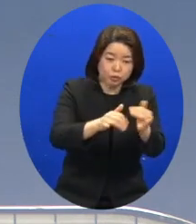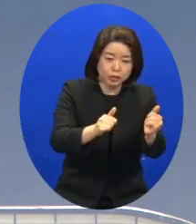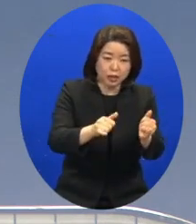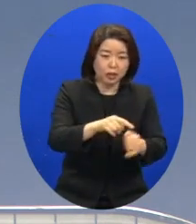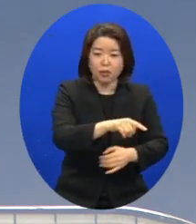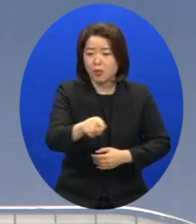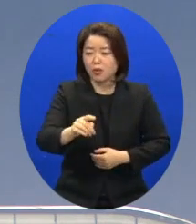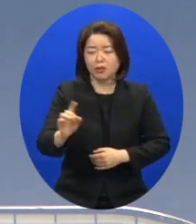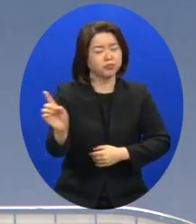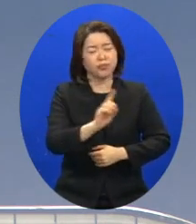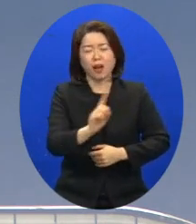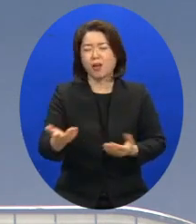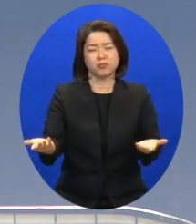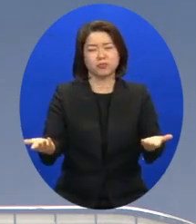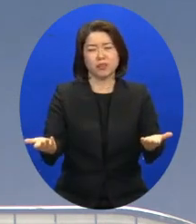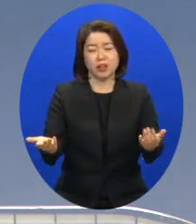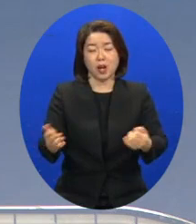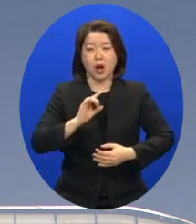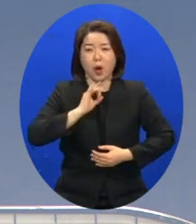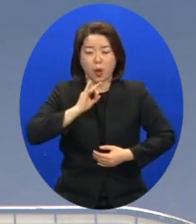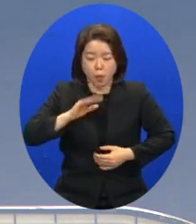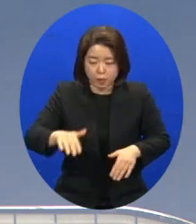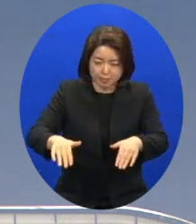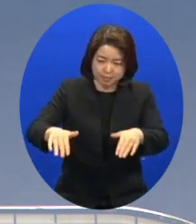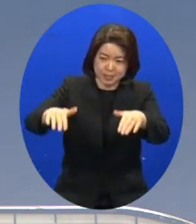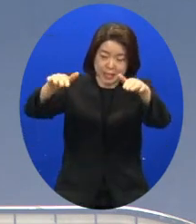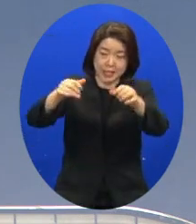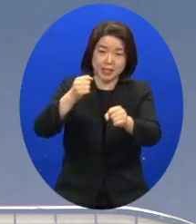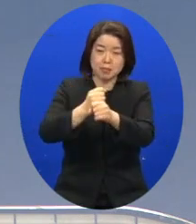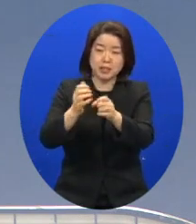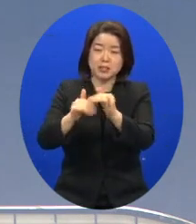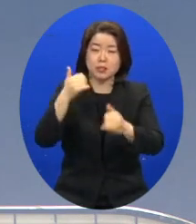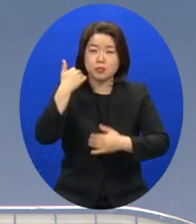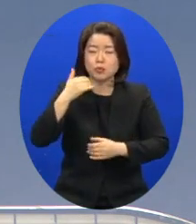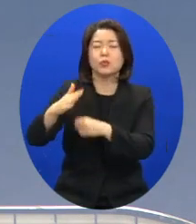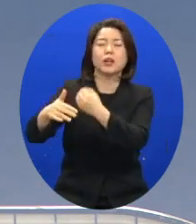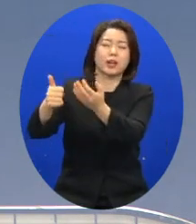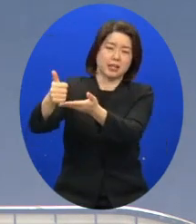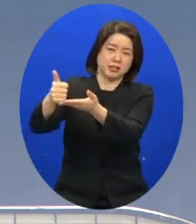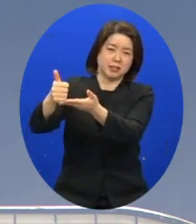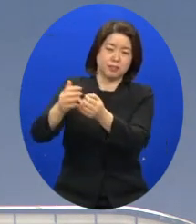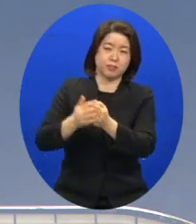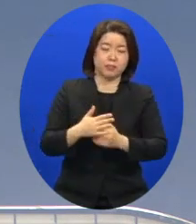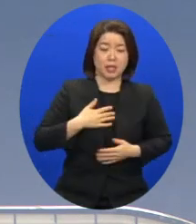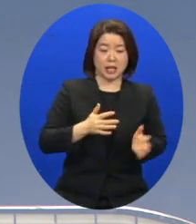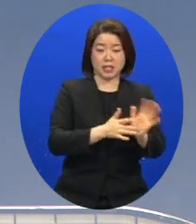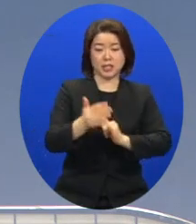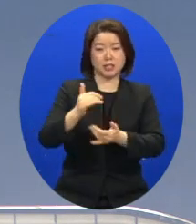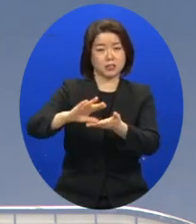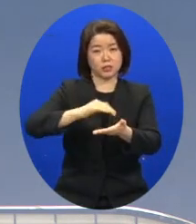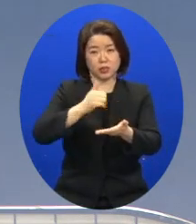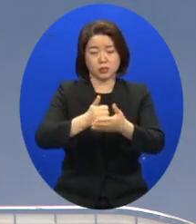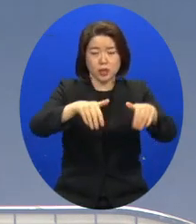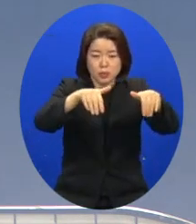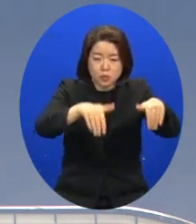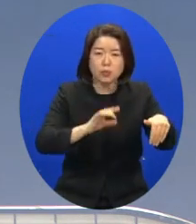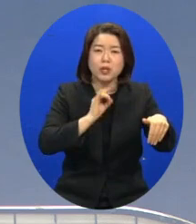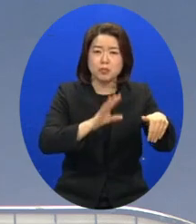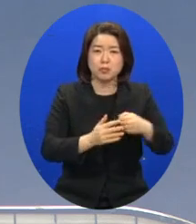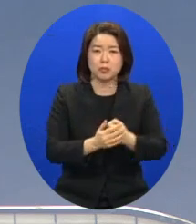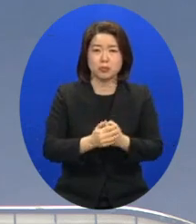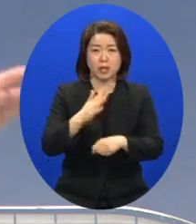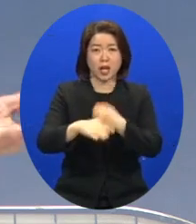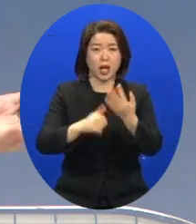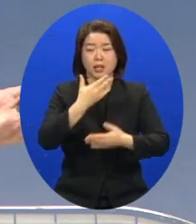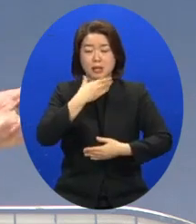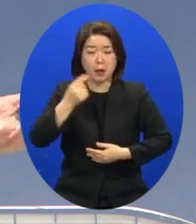것도 아니로되 오직 자라게 하시는 분은 하나님이 줘 나는 예수 그리스도의 종 일 뿐이에요 하나님의 복음의